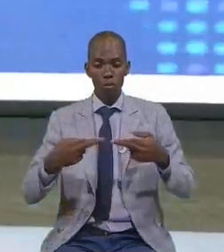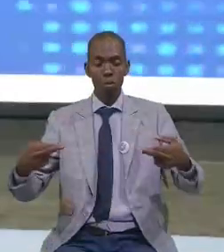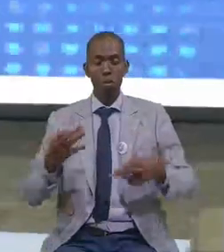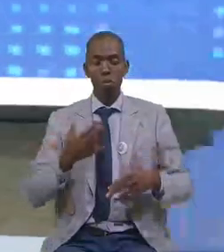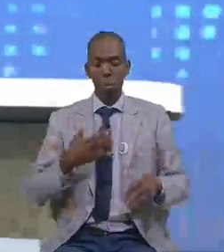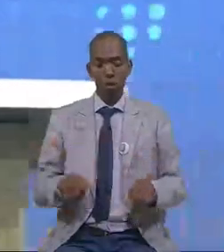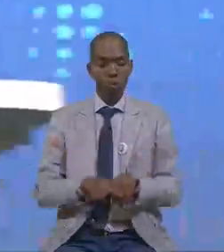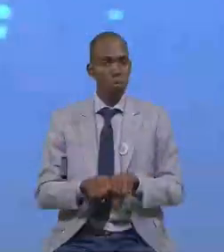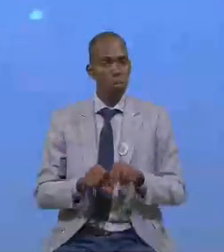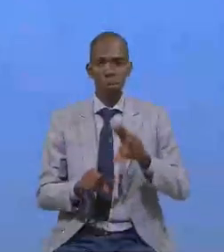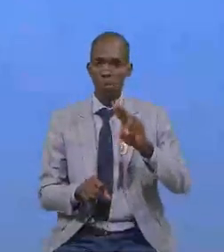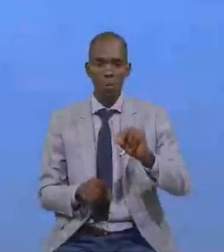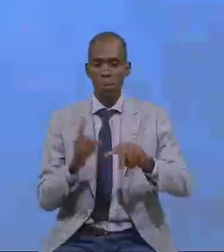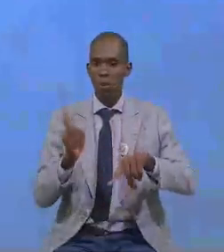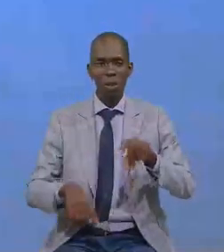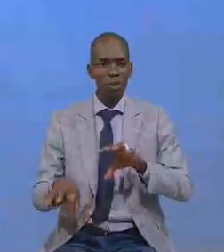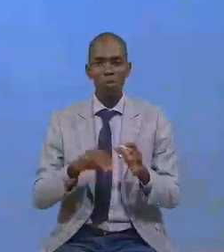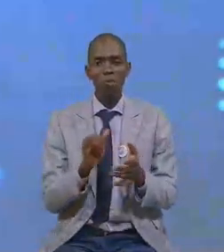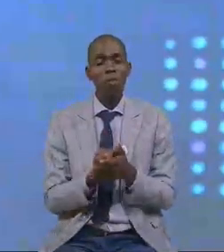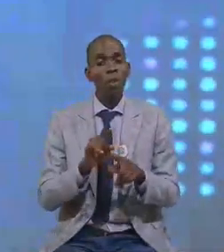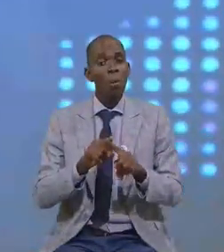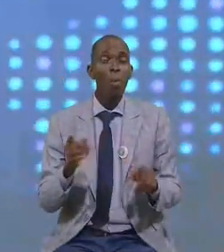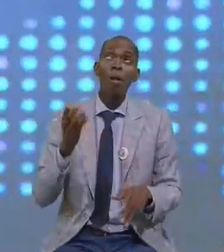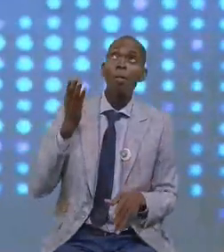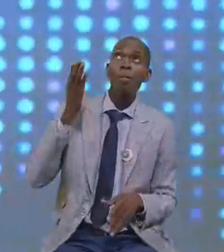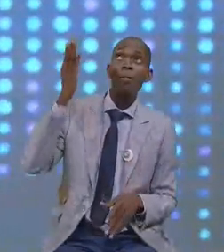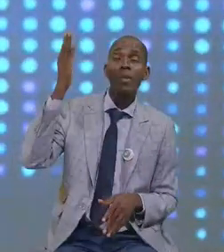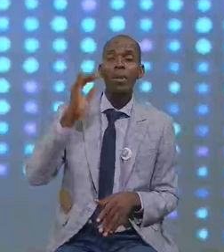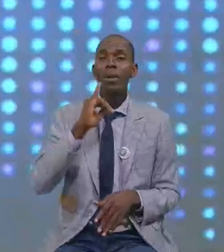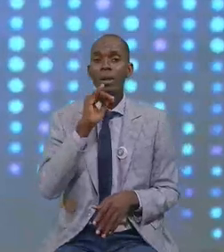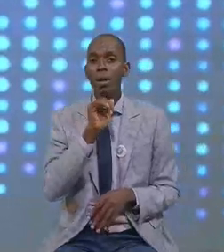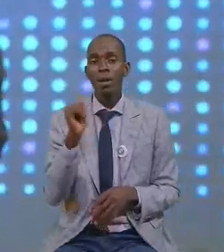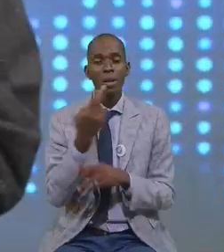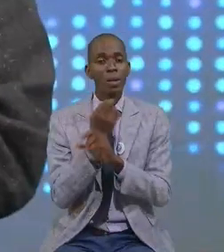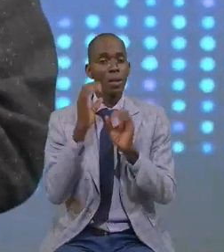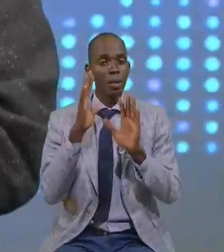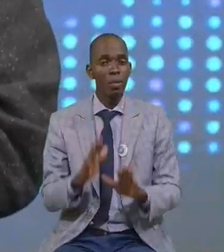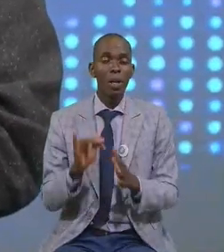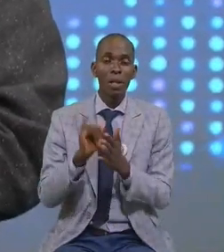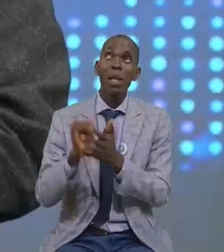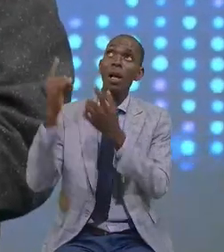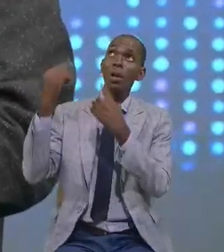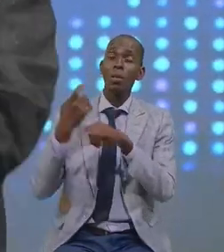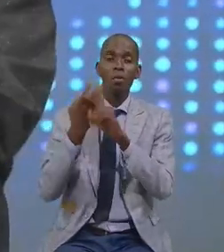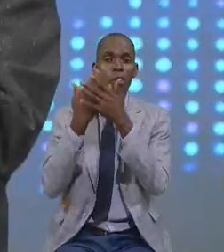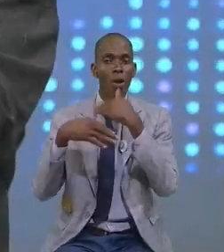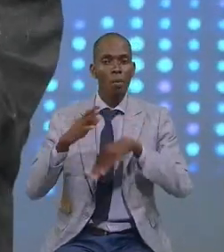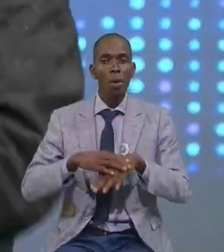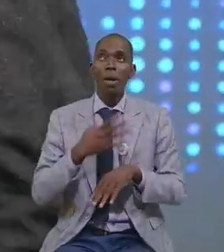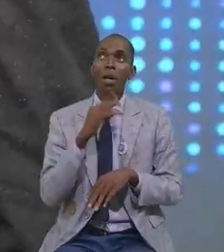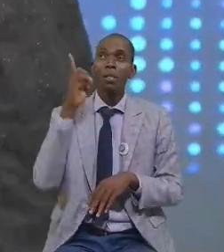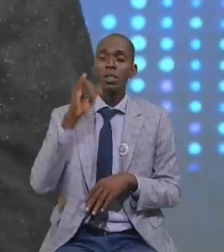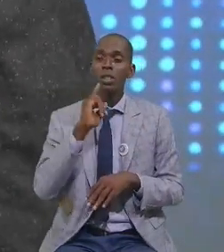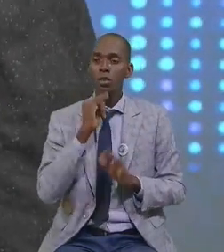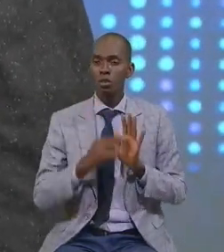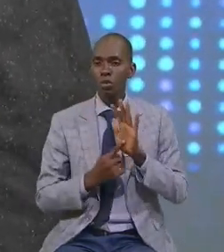par moi-même. Non. Mais il y a un Rédempteur venu du ciel et qui nous est révélé